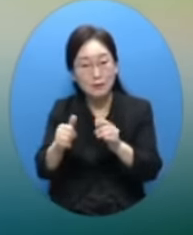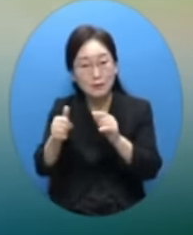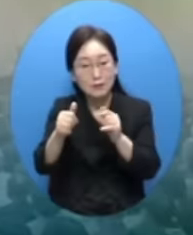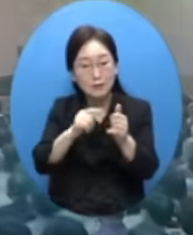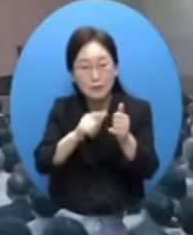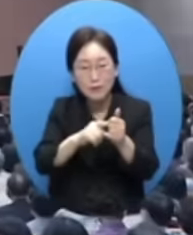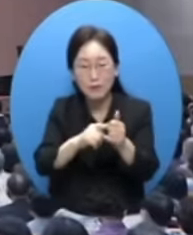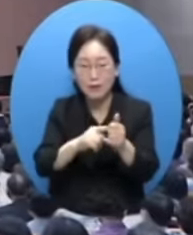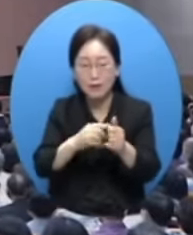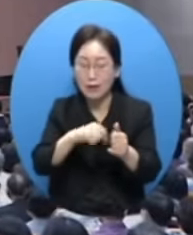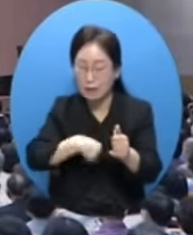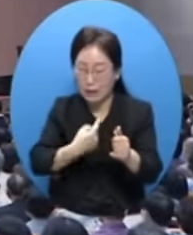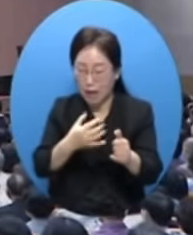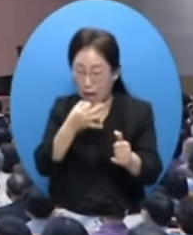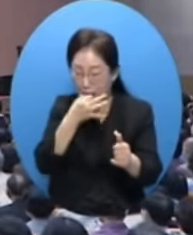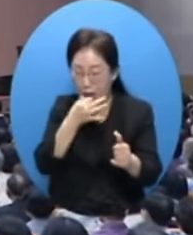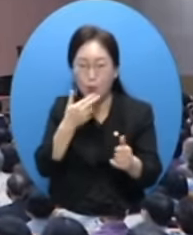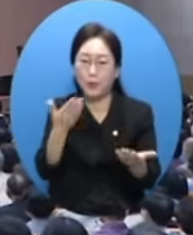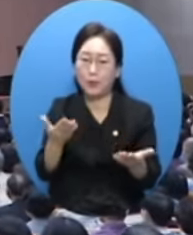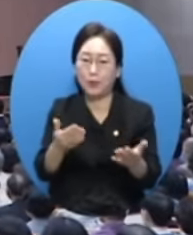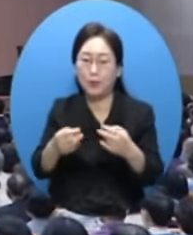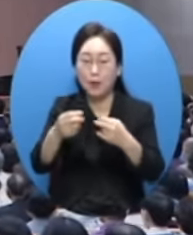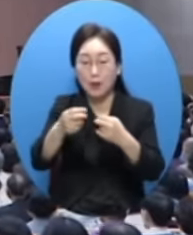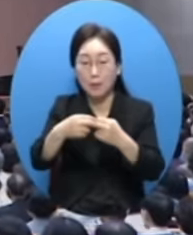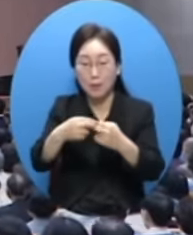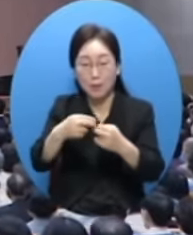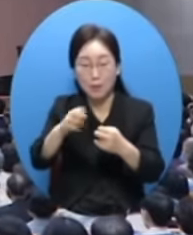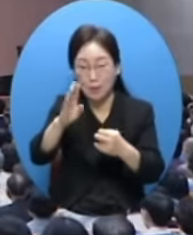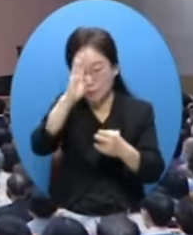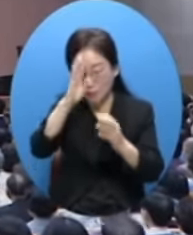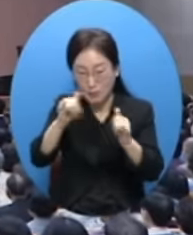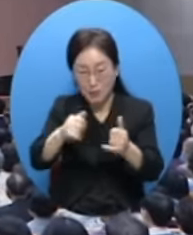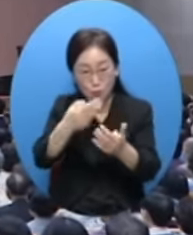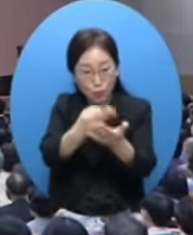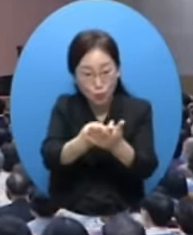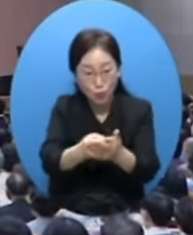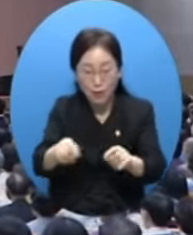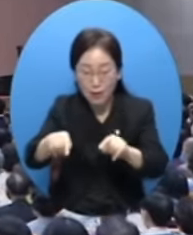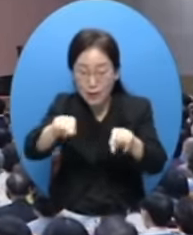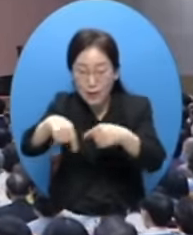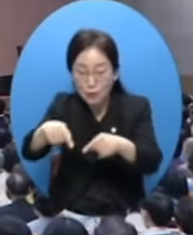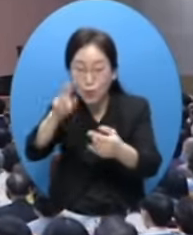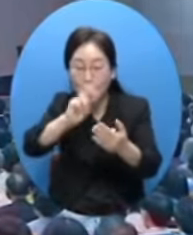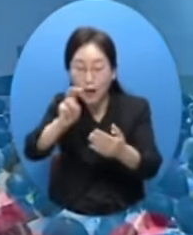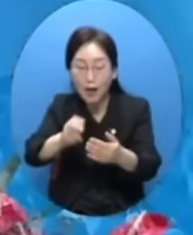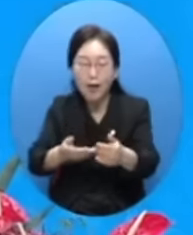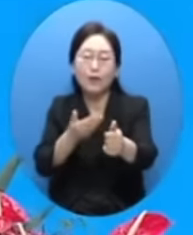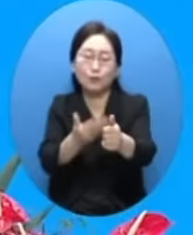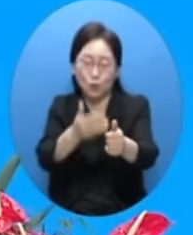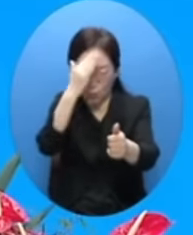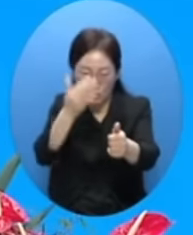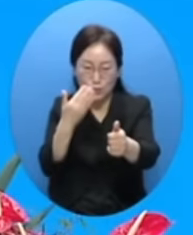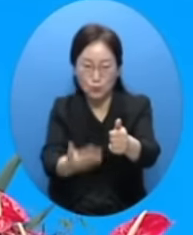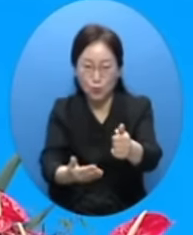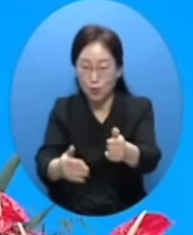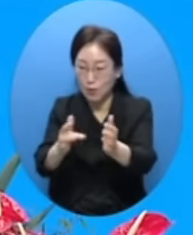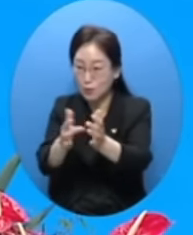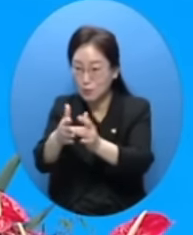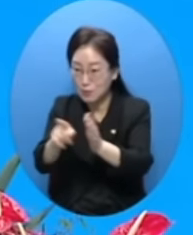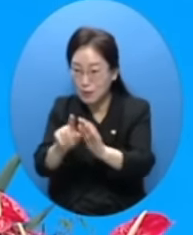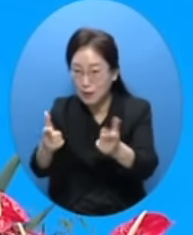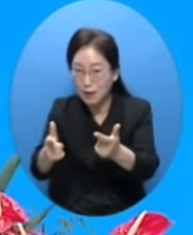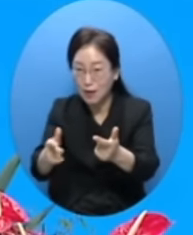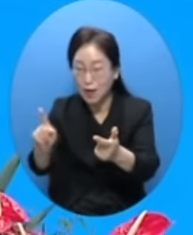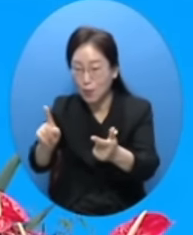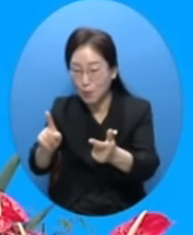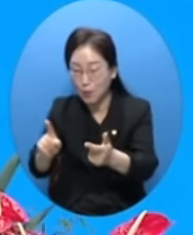않았습니다. 병실에 누워있는 환자들에게 찬송과 테이프도 갖다주고 예수 믿지 않은 사람에게 성경책을 갖다주고